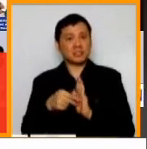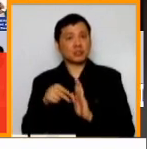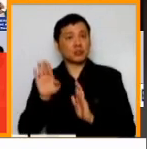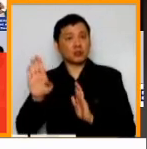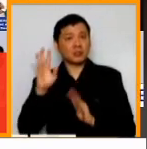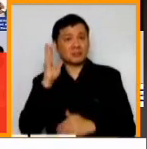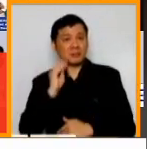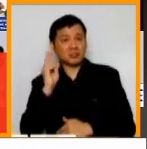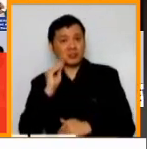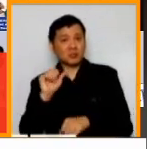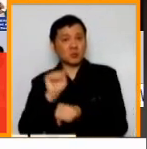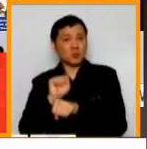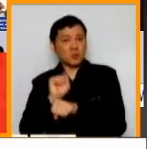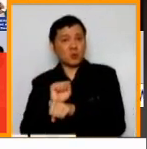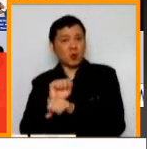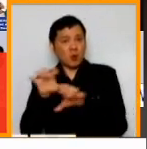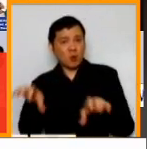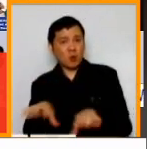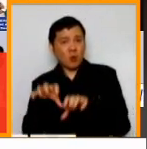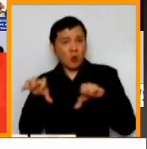sila